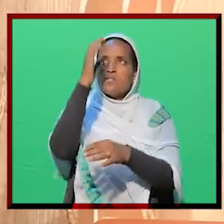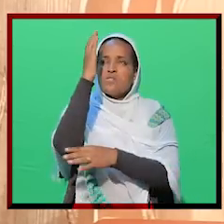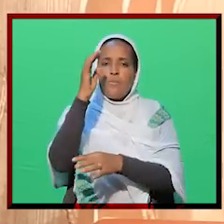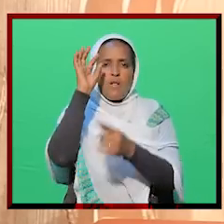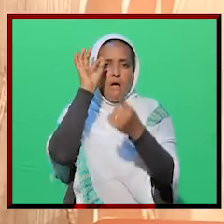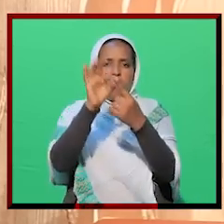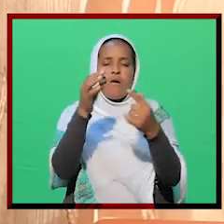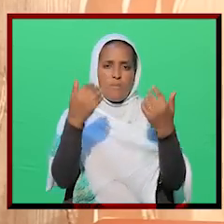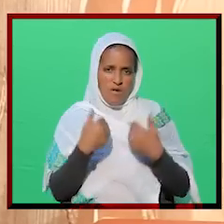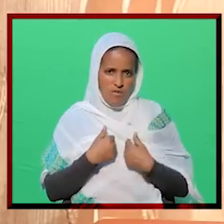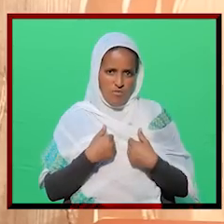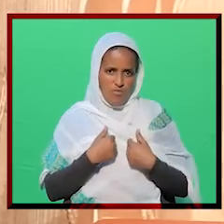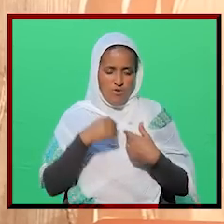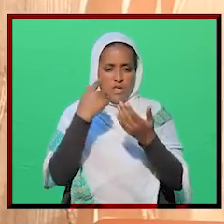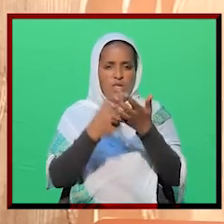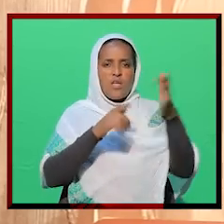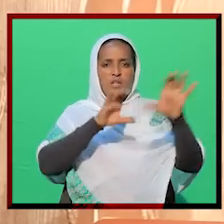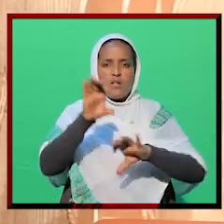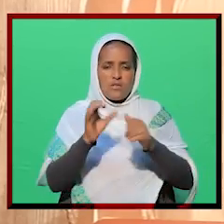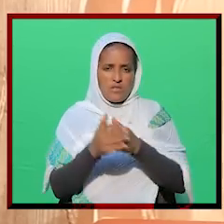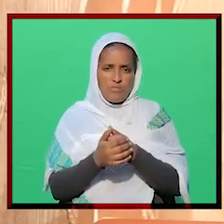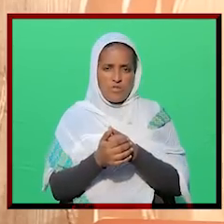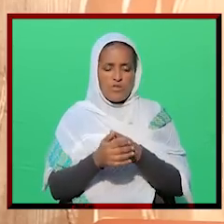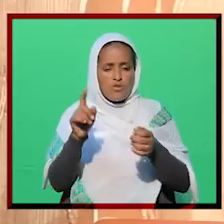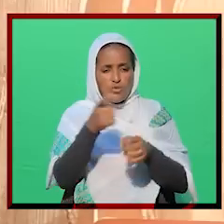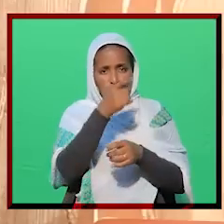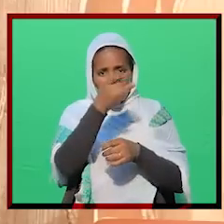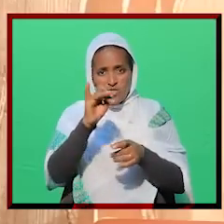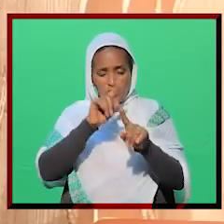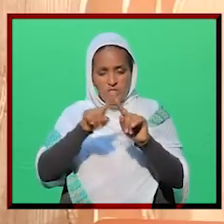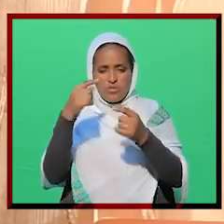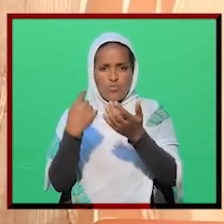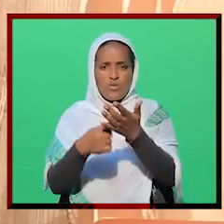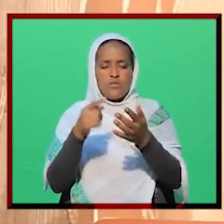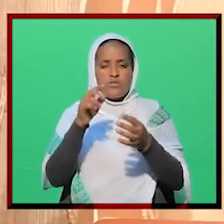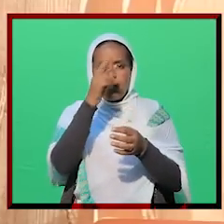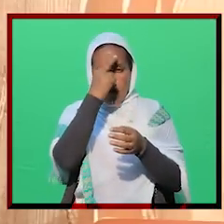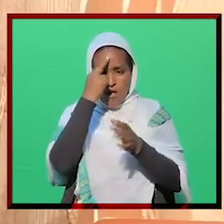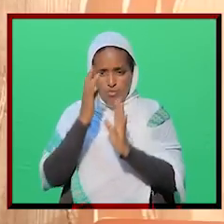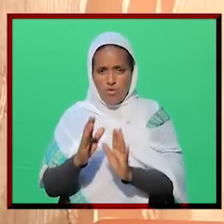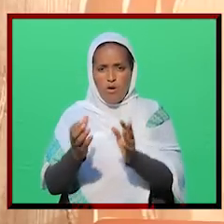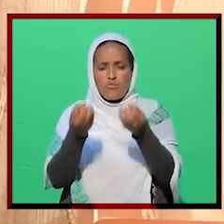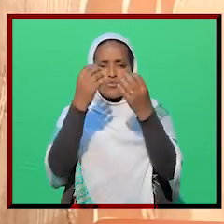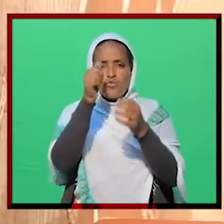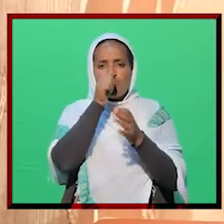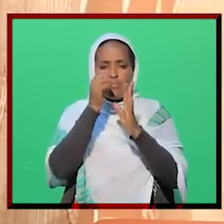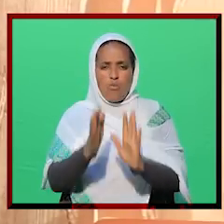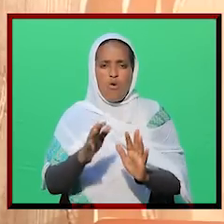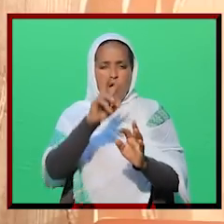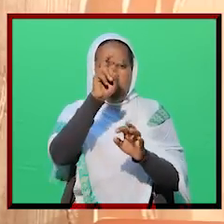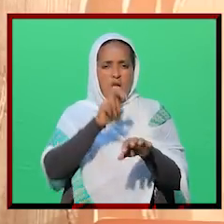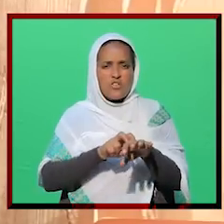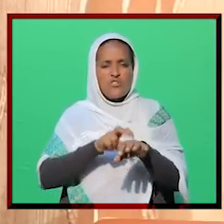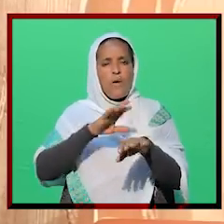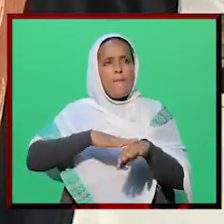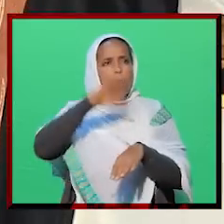ያደረገበት። የሆነ ሁኖ ግን ወደ እነዚህ ስንመጣ ደግሞ የካቶሊካውያን በጣም ብዙ ኢትዮጵያውያን ከ20 ሺህ በላይ ነው። በነገራችን ላይ ወደ 22 ሺህ የሚጠጋ ሰው ነው የሞተው በዚህ